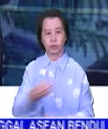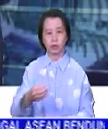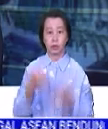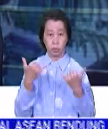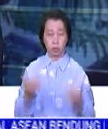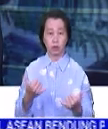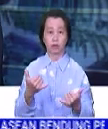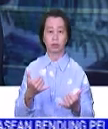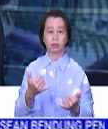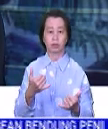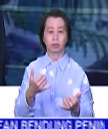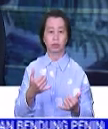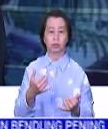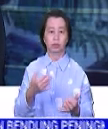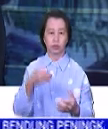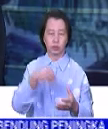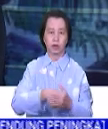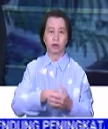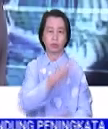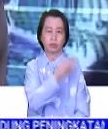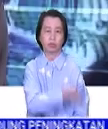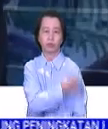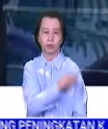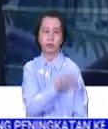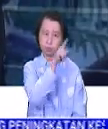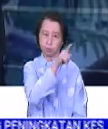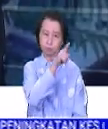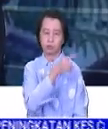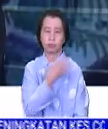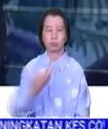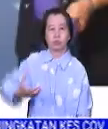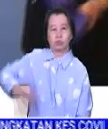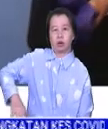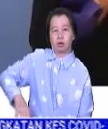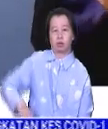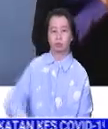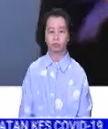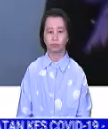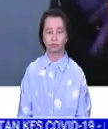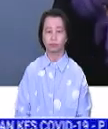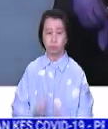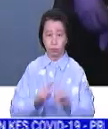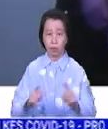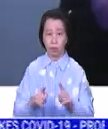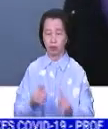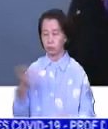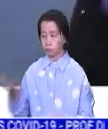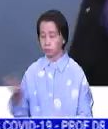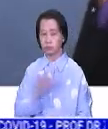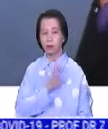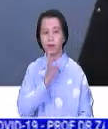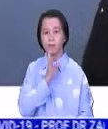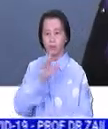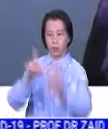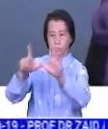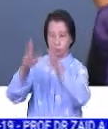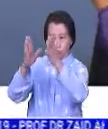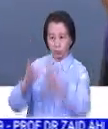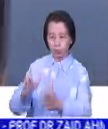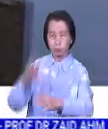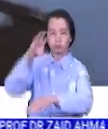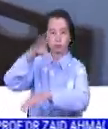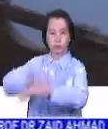kini masih dalam rawatan di hospital lagi. Bagaimanapun jelas beliau, 7 warga asing